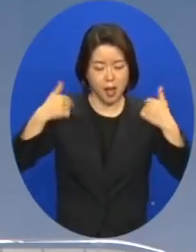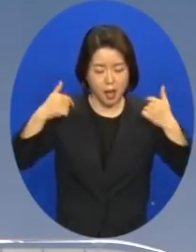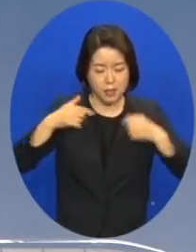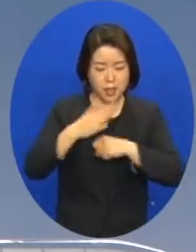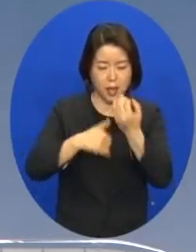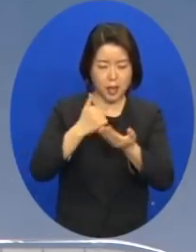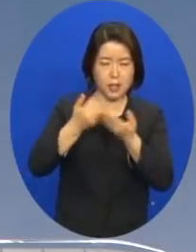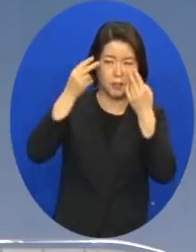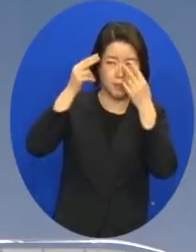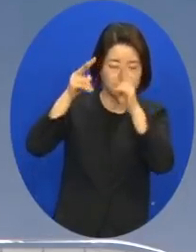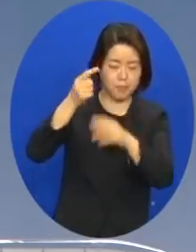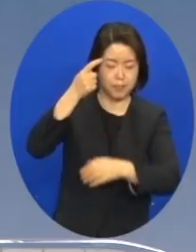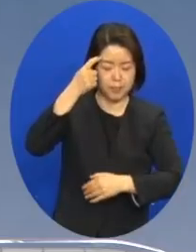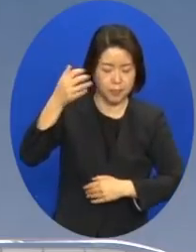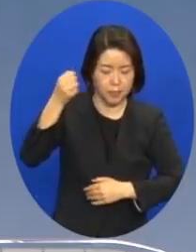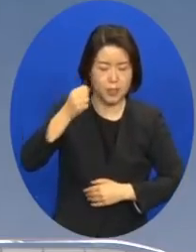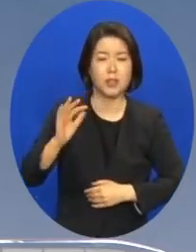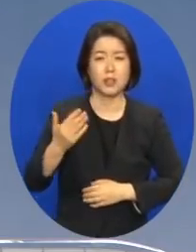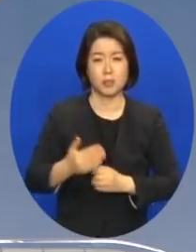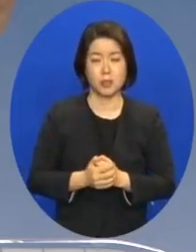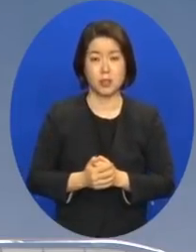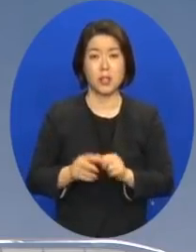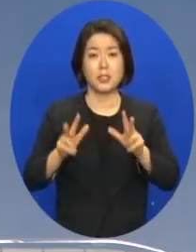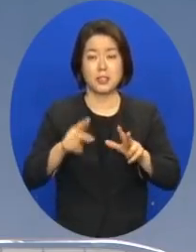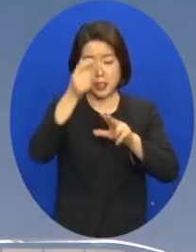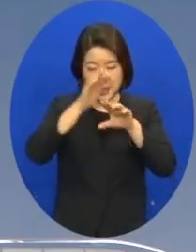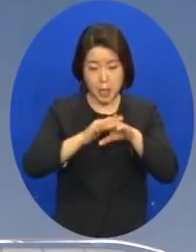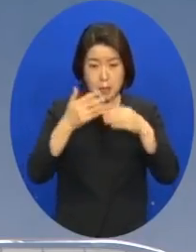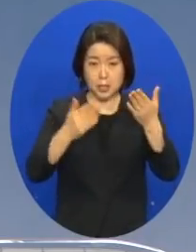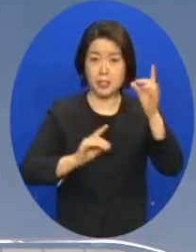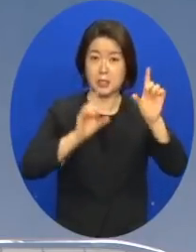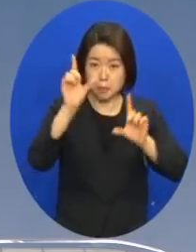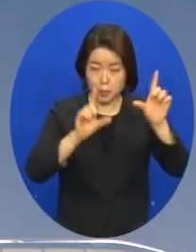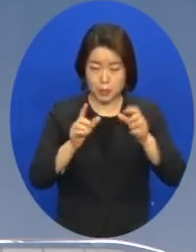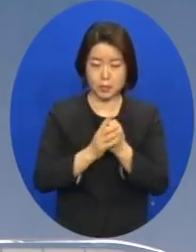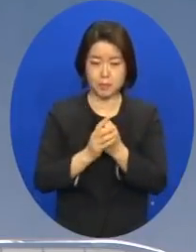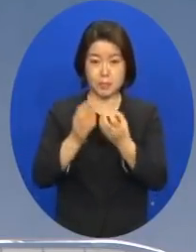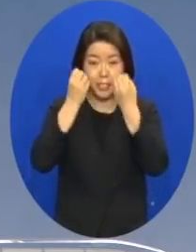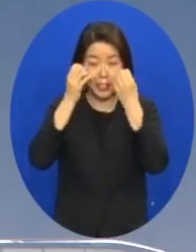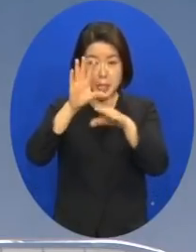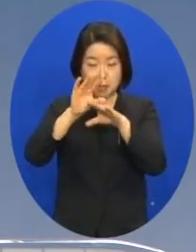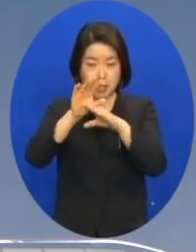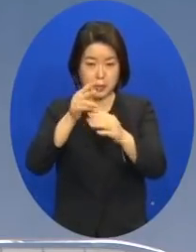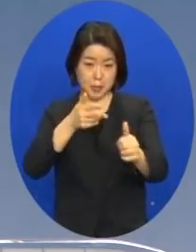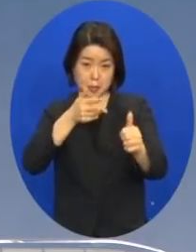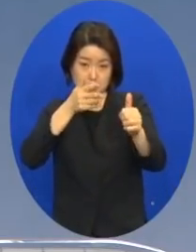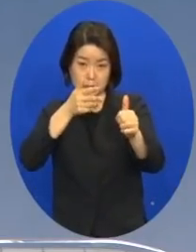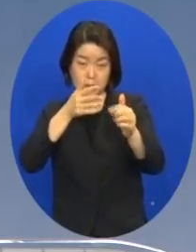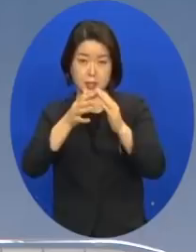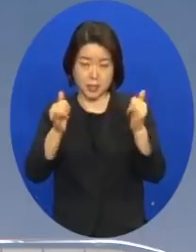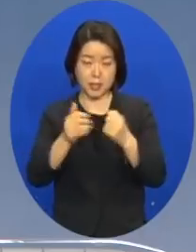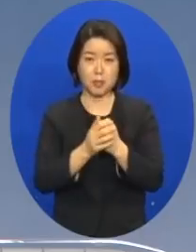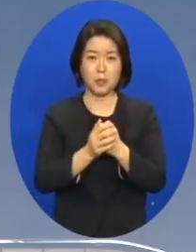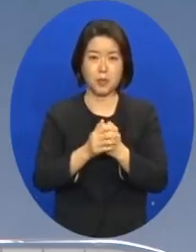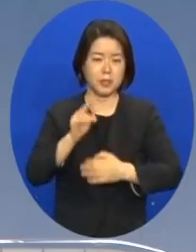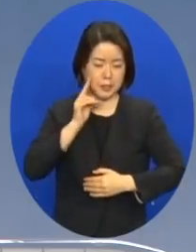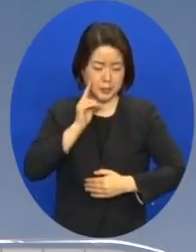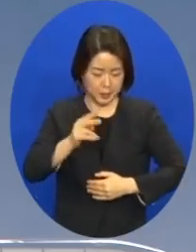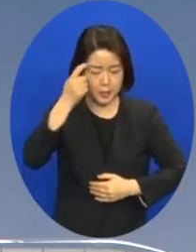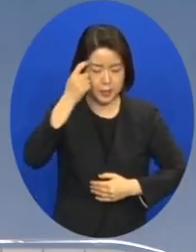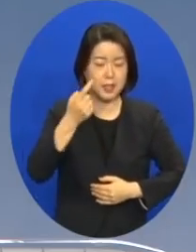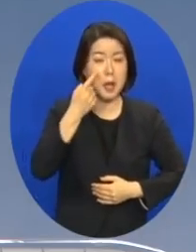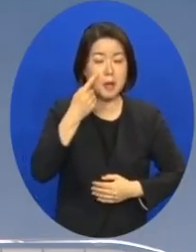돼요. 지금 예배드리는 자세도 그렇지만 생방송으로 예배드리시는 분들도 심각하게 생각하셔야